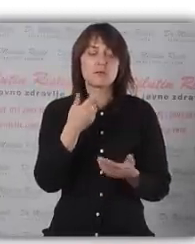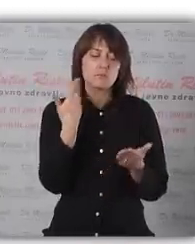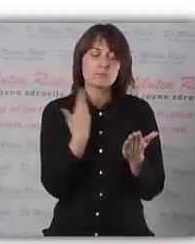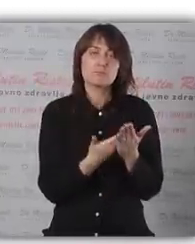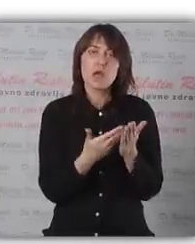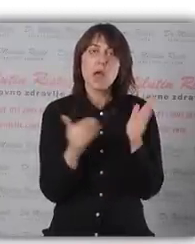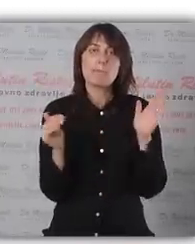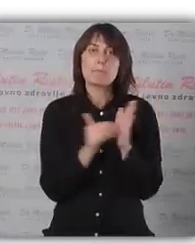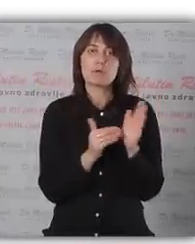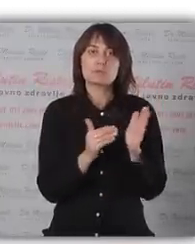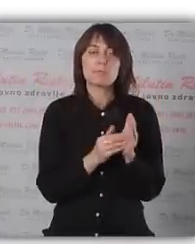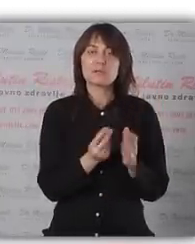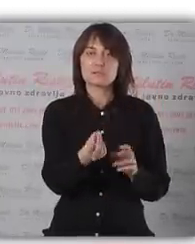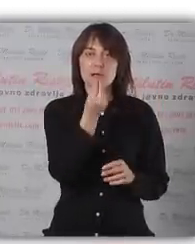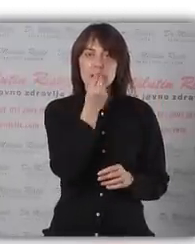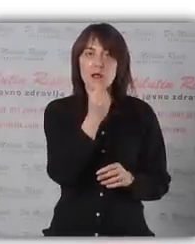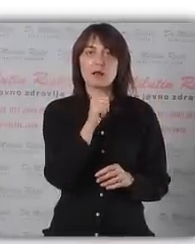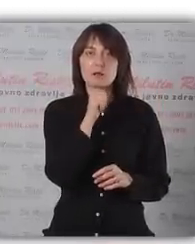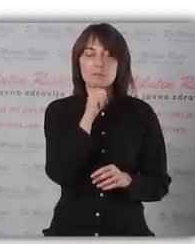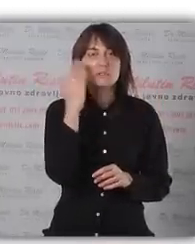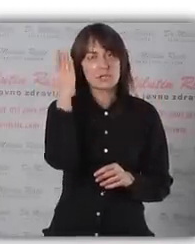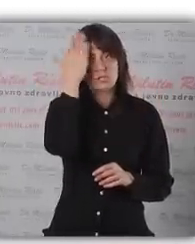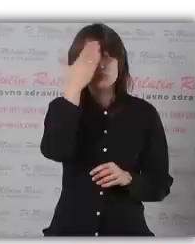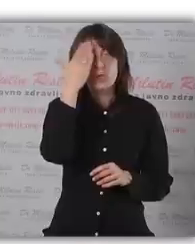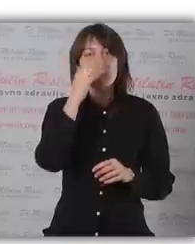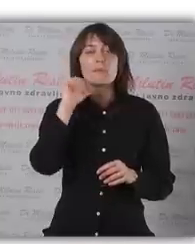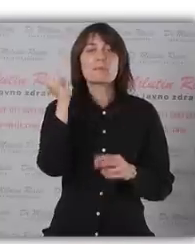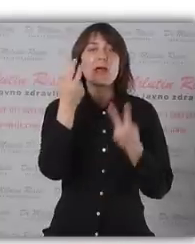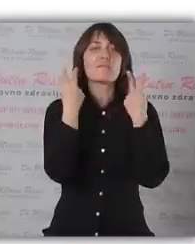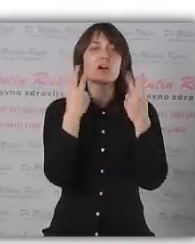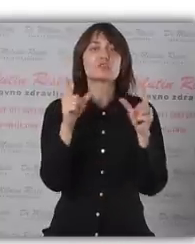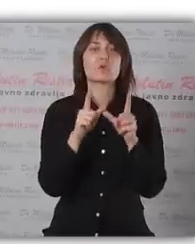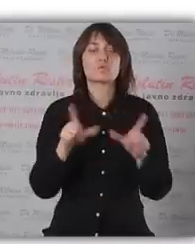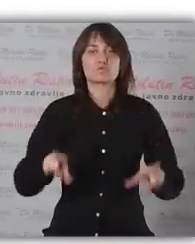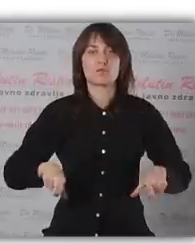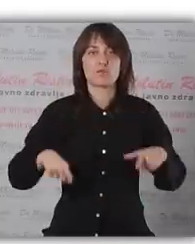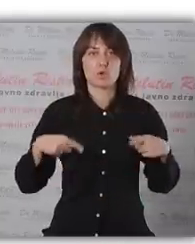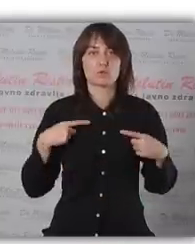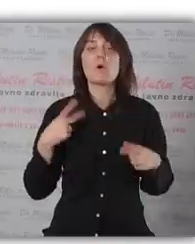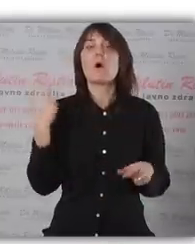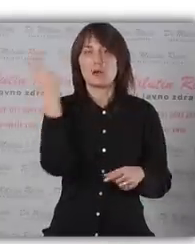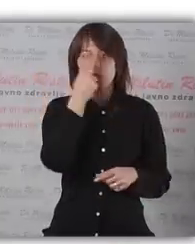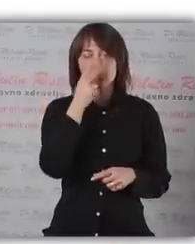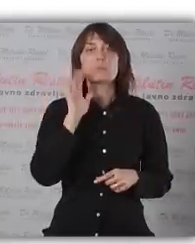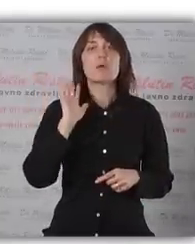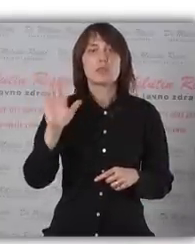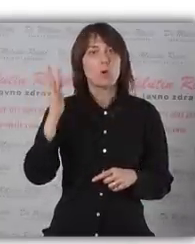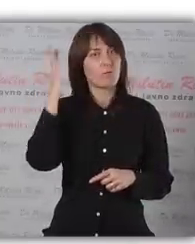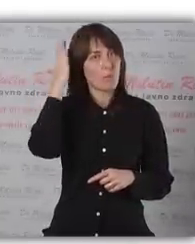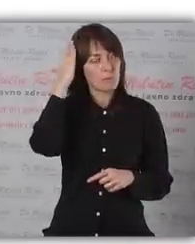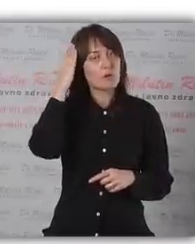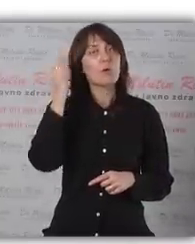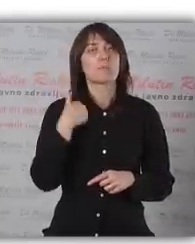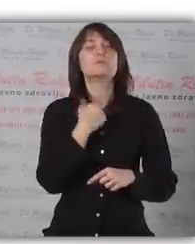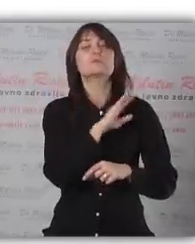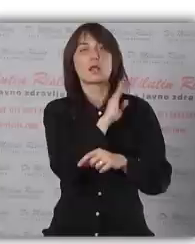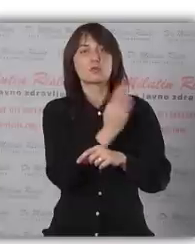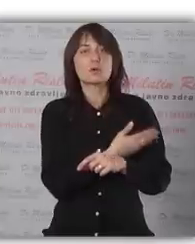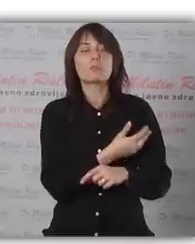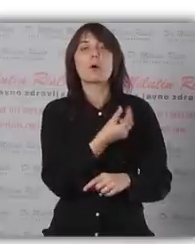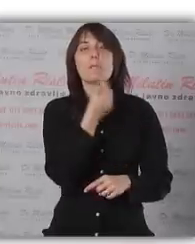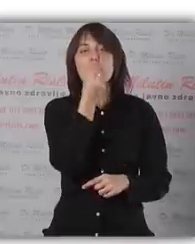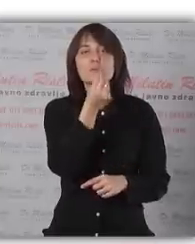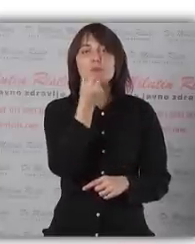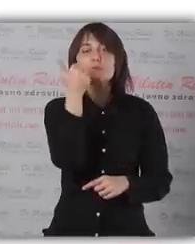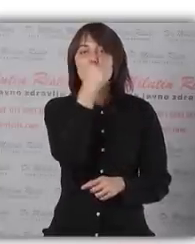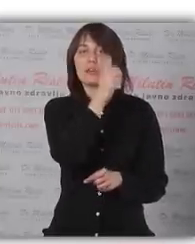te bazične potrebe, znači potreba za hranom i za snom, najvažnije u životu. Razumemo tu njihovu brigu, pa se